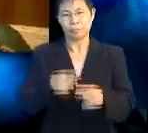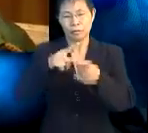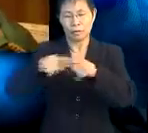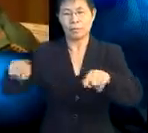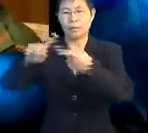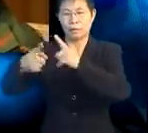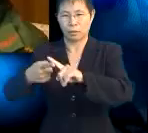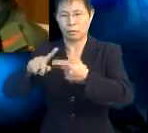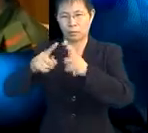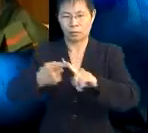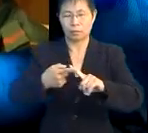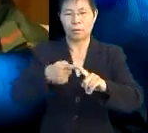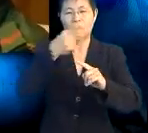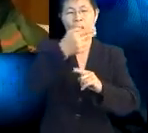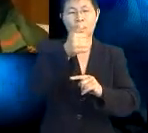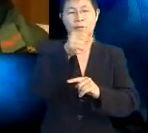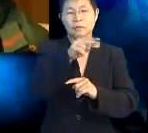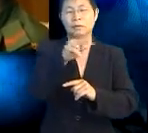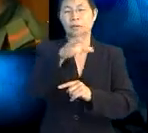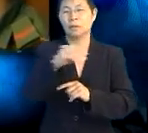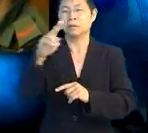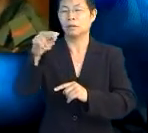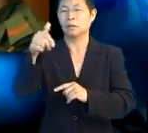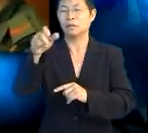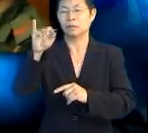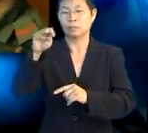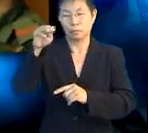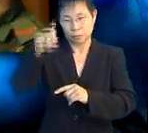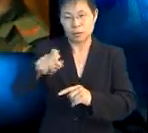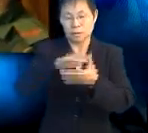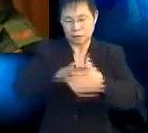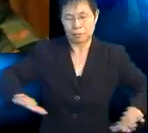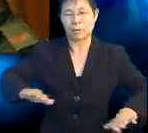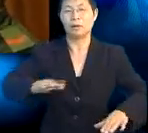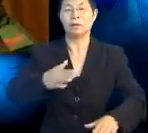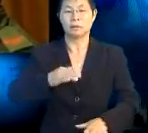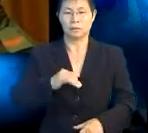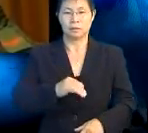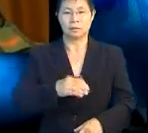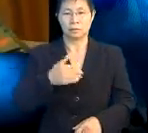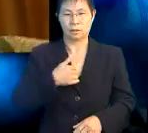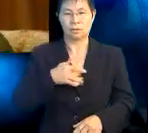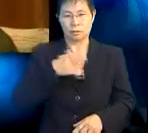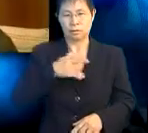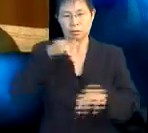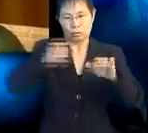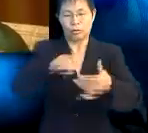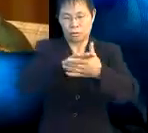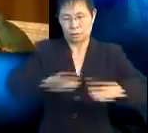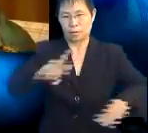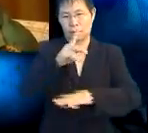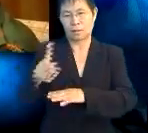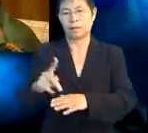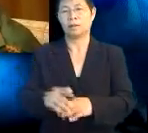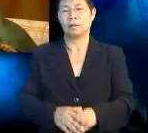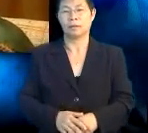tu, Si Hasan dan Si Nazim, perlu diselamatkan. Dan Murad rasa anak jutawan itu juga boleh diselamatkan.